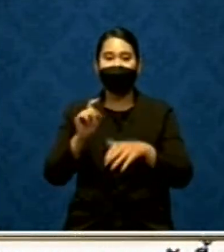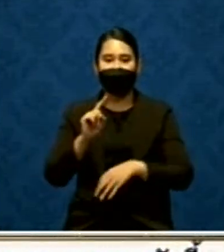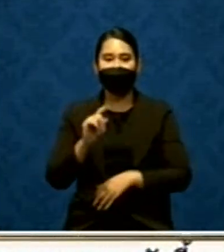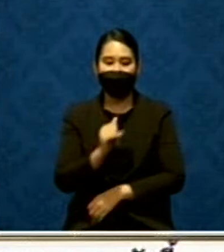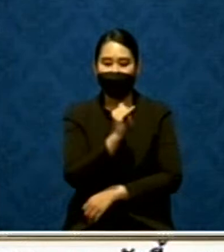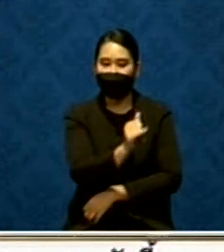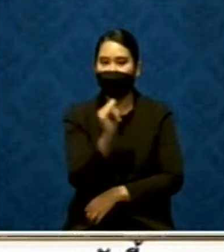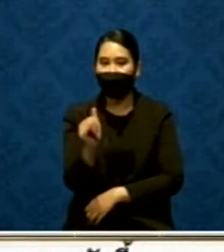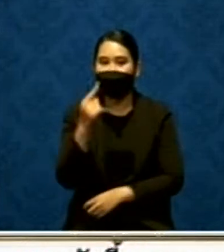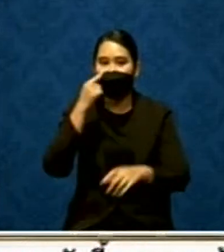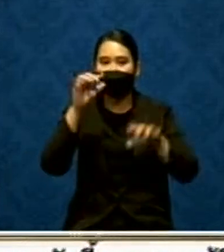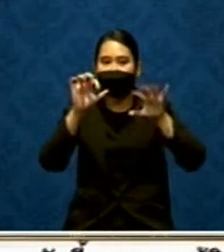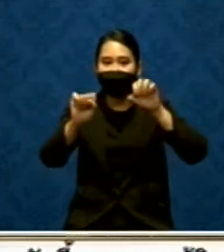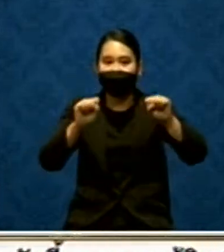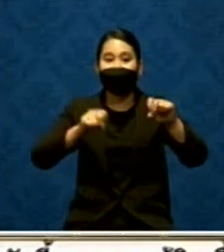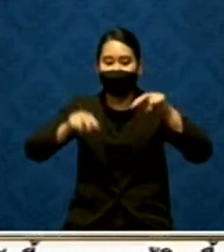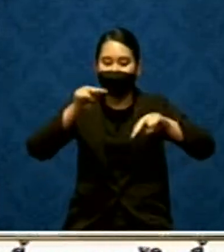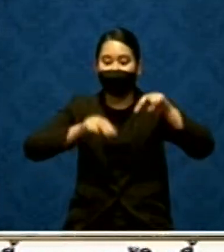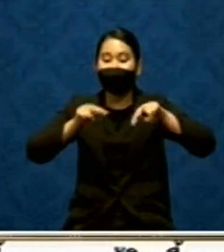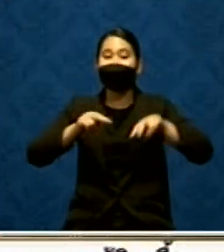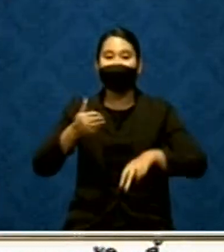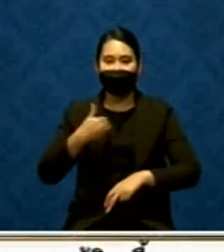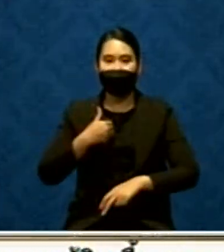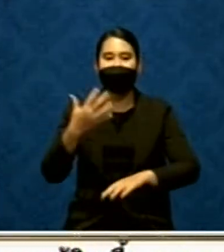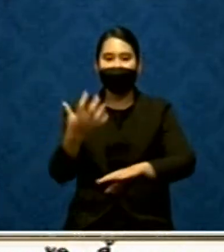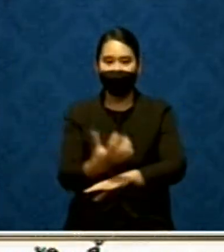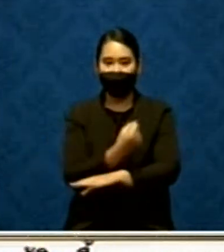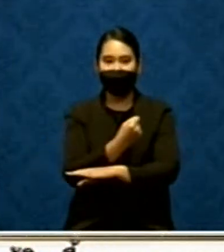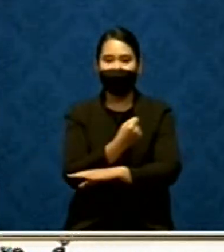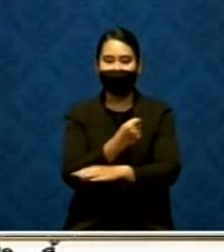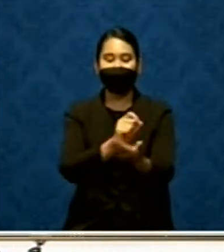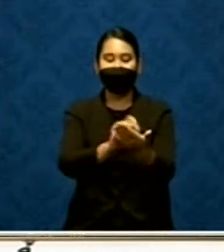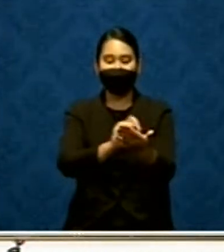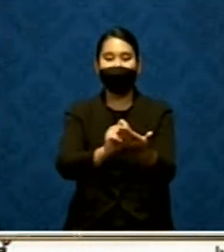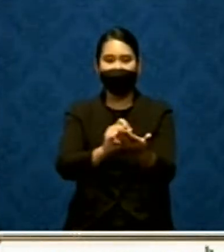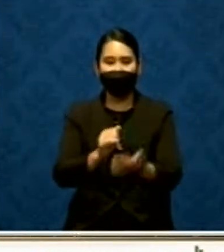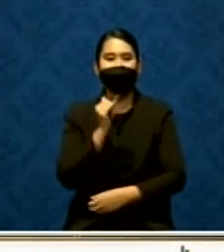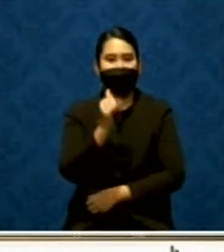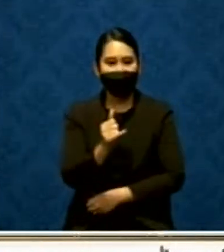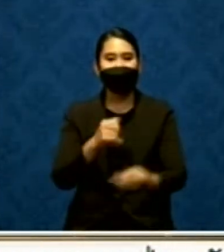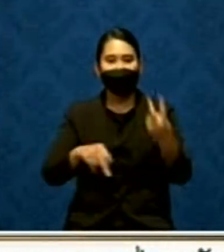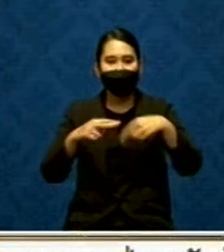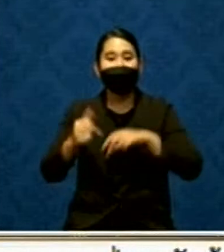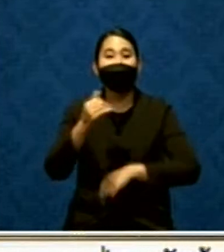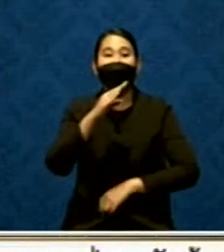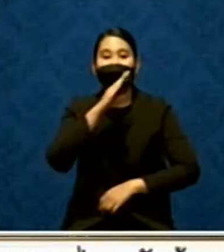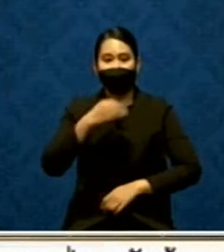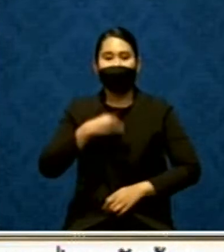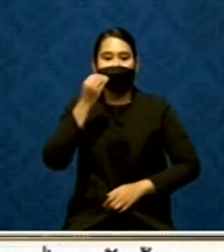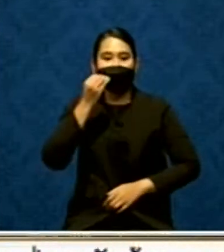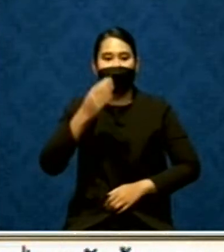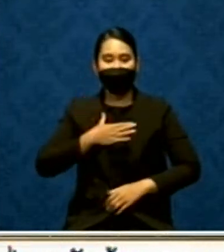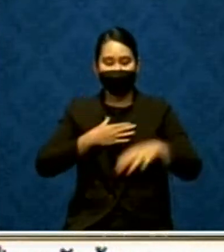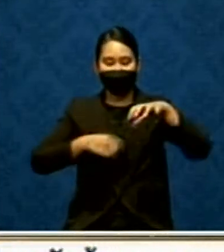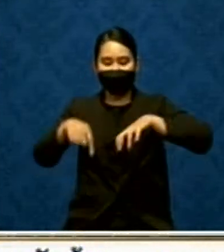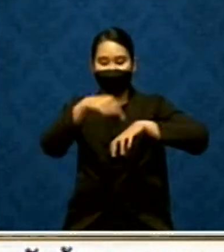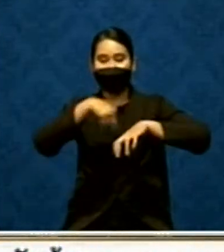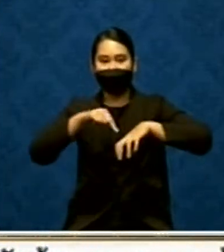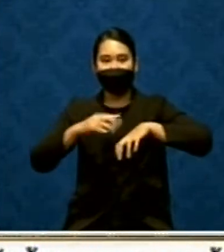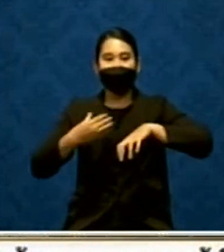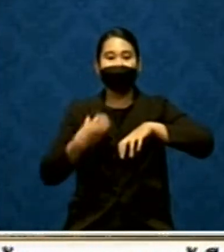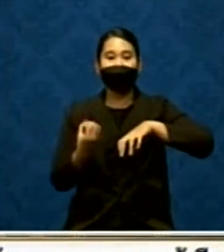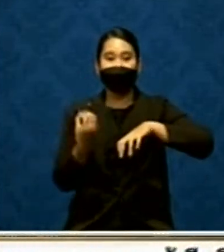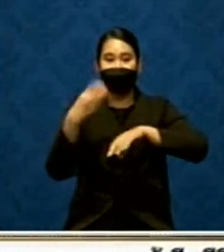าหรือยังท่านเขียนบอกว่าให้อํานาจที่จะเข้าไปตรวจได้เอาถ้าเกิดหลังบ้านผมไปรั้วรอบขอบชิดผมจะปลูกไว้สัก